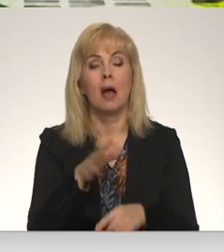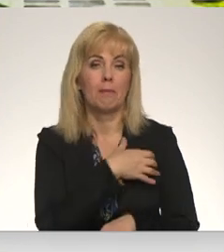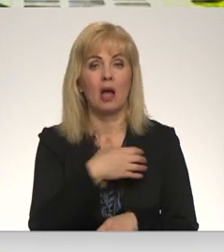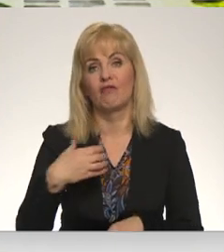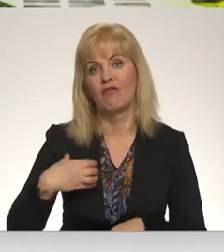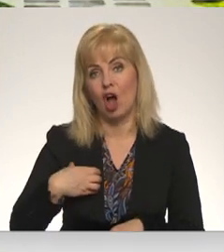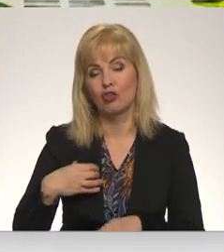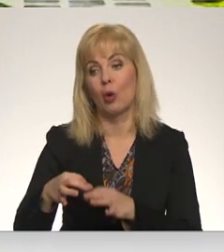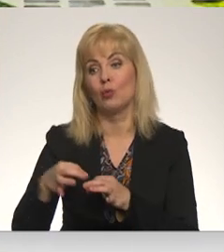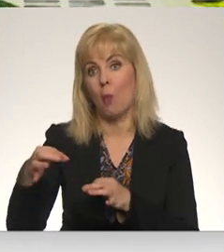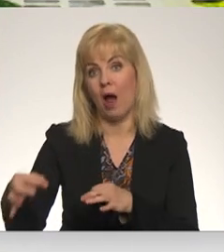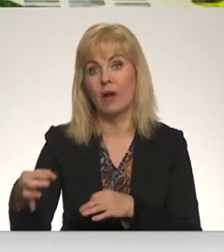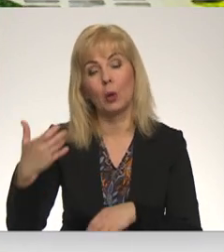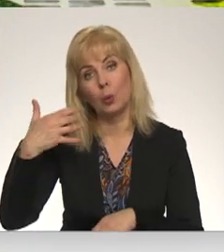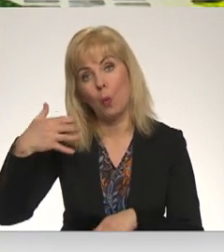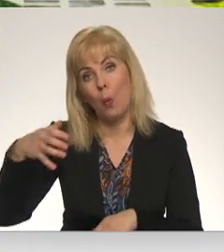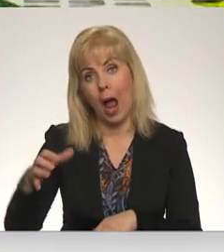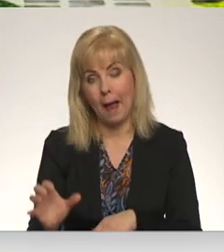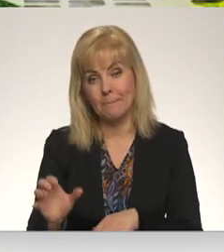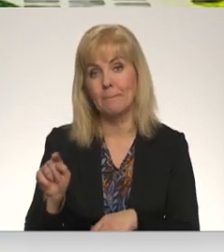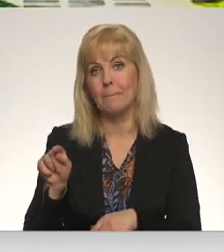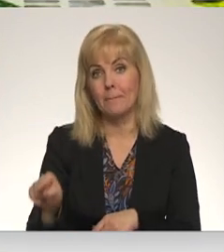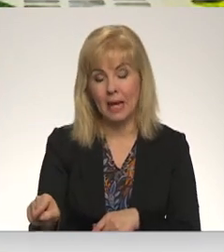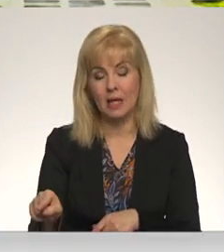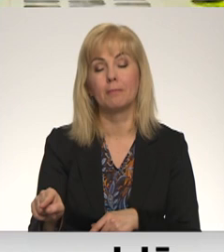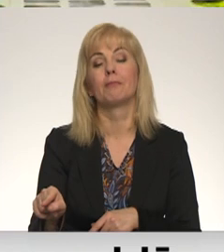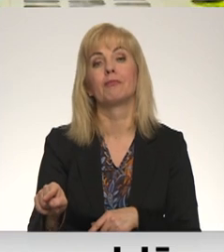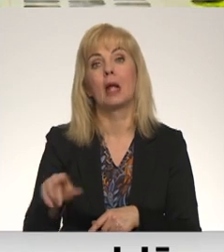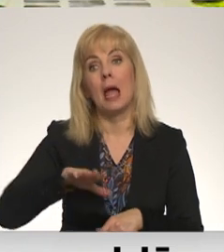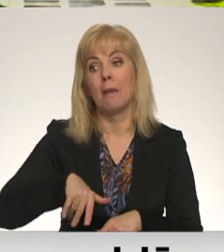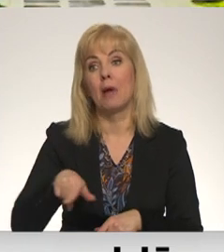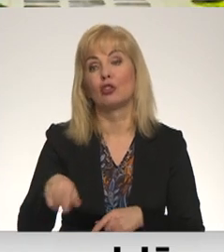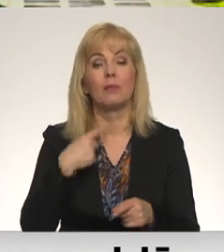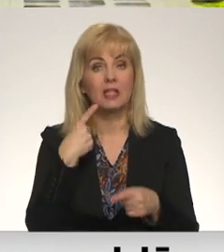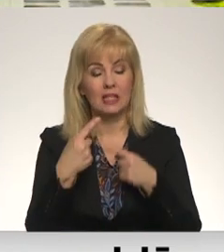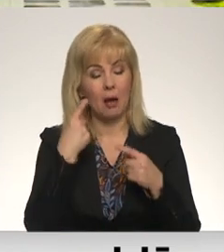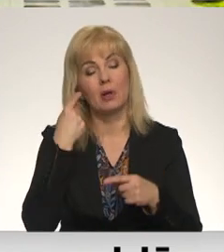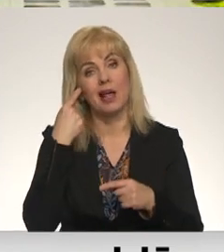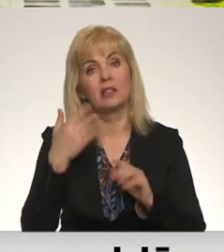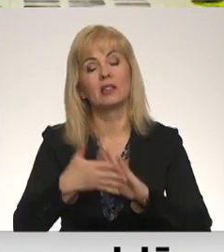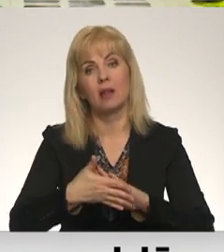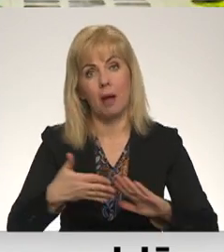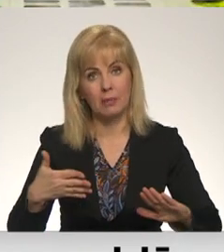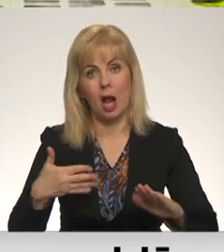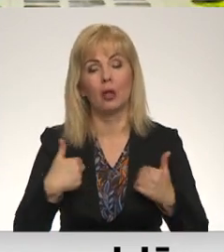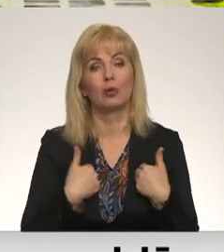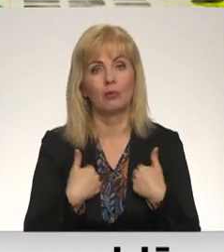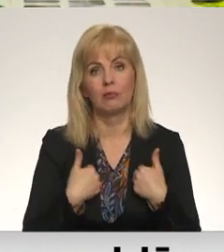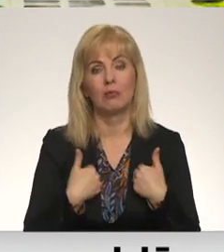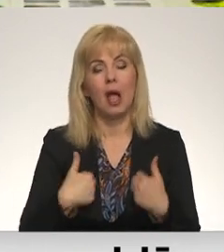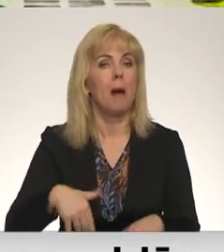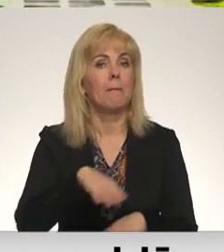pašvaldības novada domi. Un līdz ar ko pēc šīm sarunām es sapratu to, ka